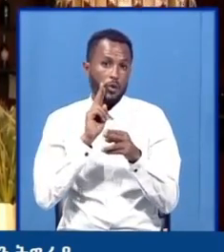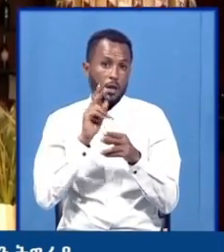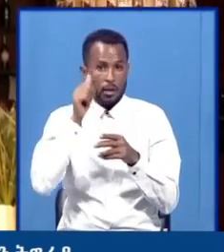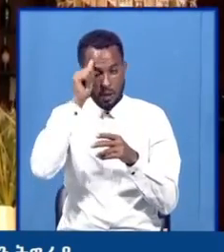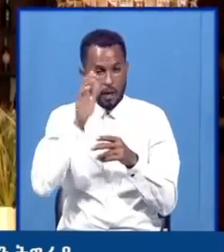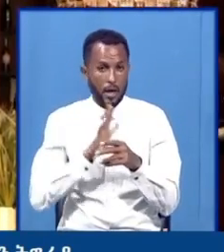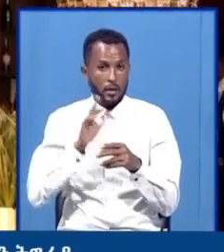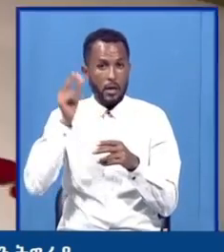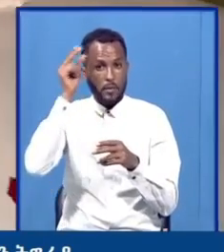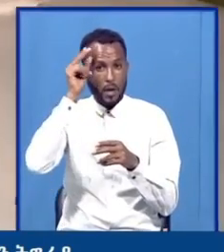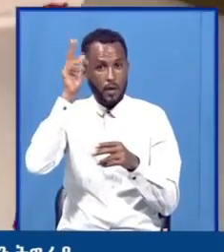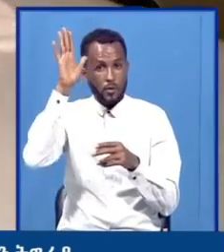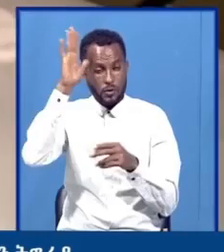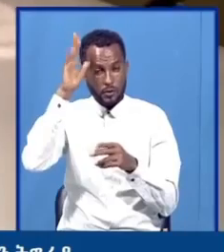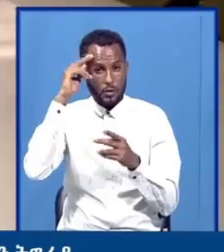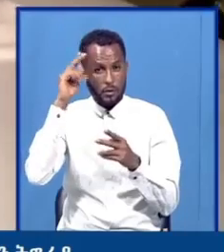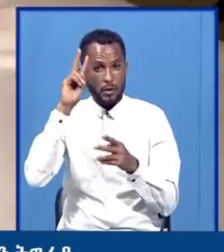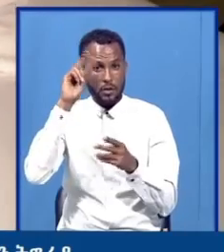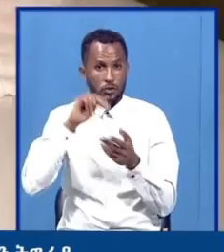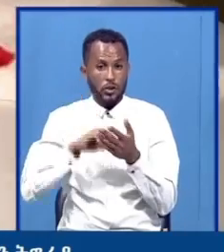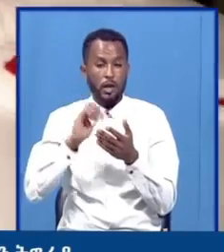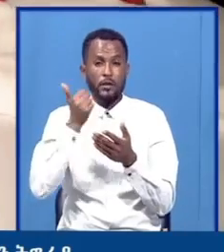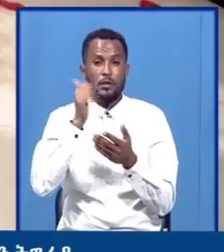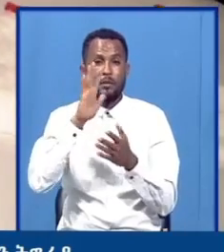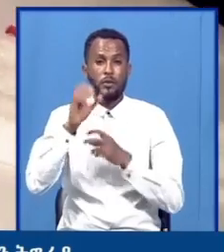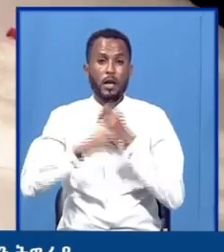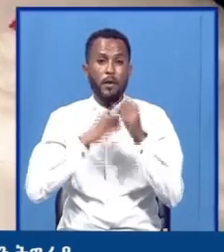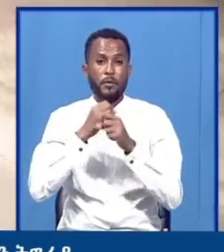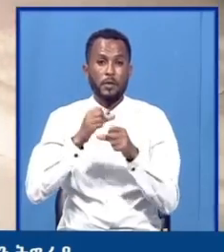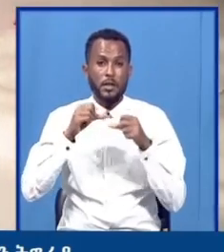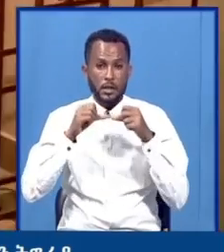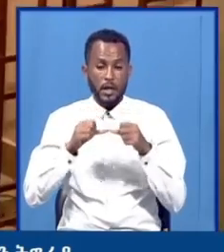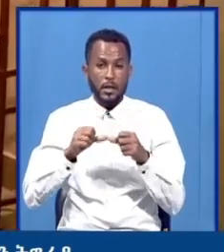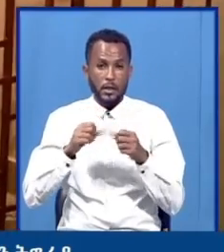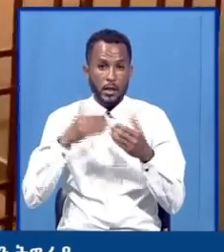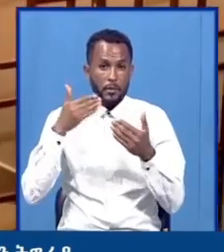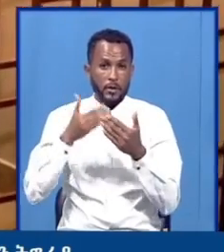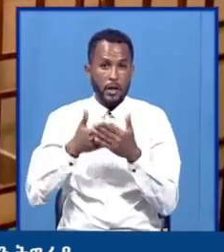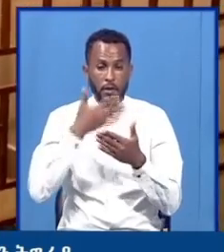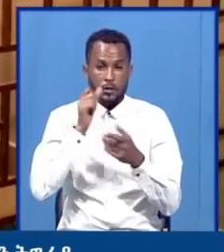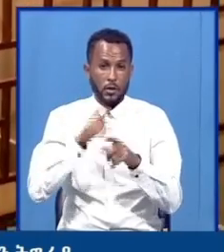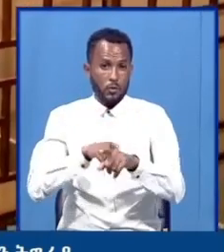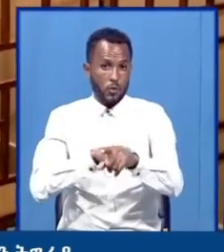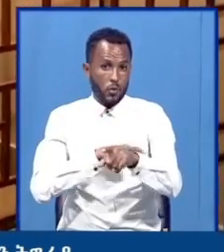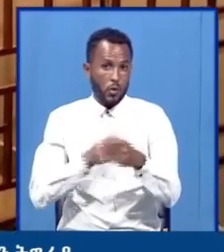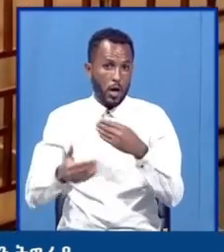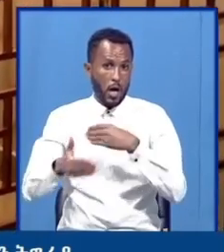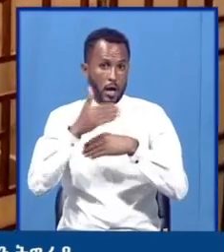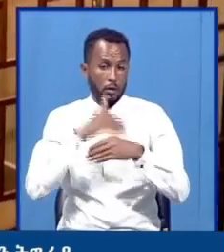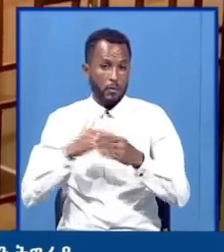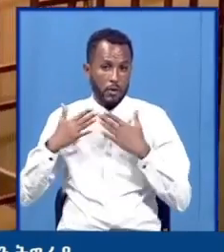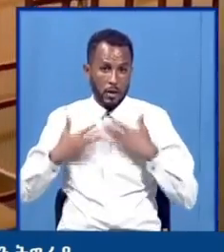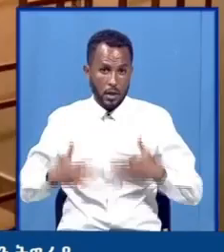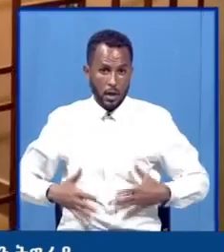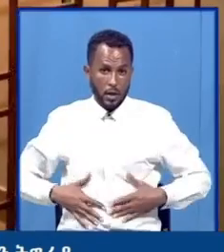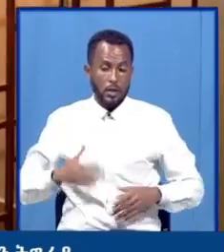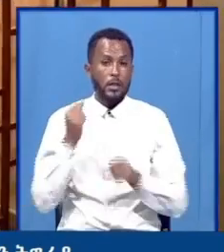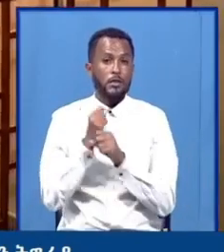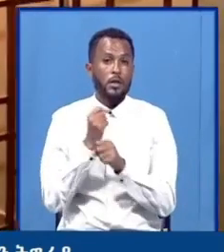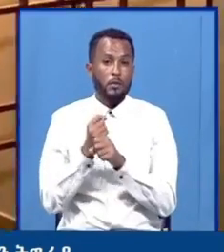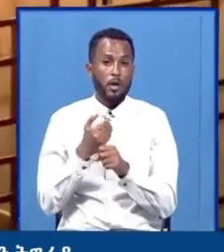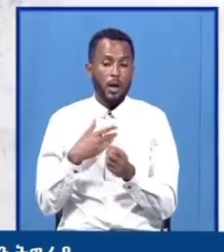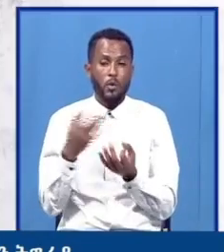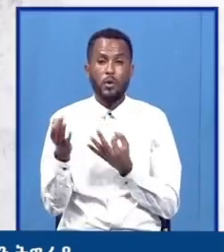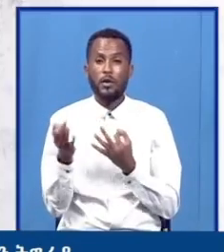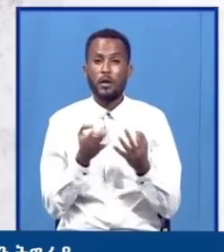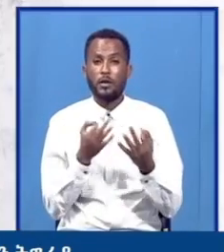وحشة نبعلا شان داخل تشعن عصر تحامشتان عامتا مهرت سان حيت بس احتي بمن نوحز حاشا اتاوين مركاب مس مدرق تأكلاتي سرح مهلا